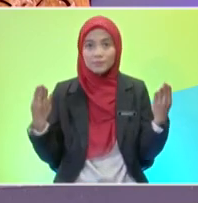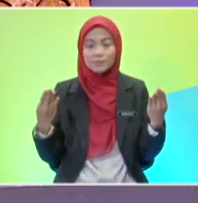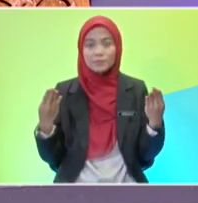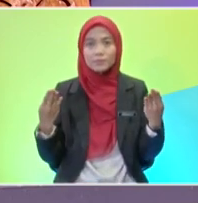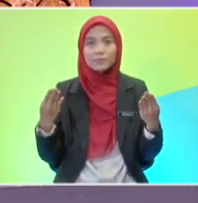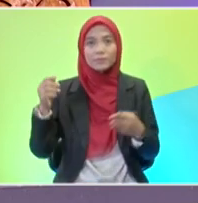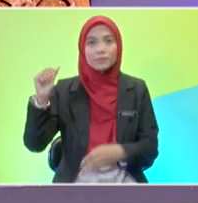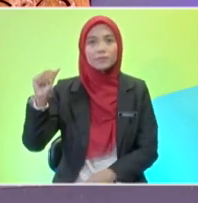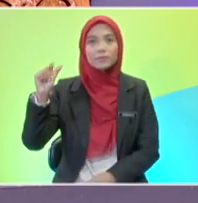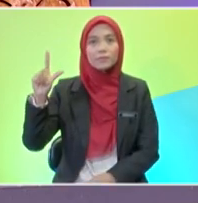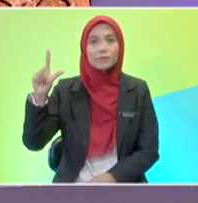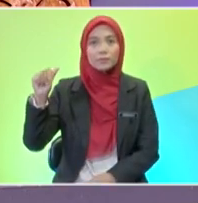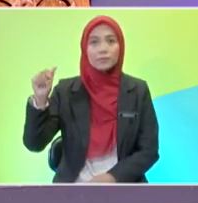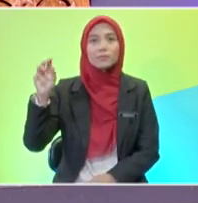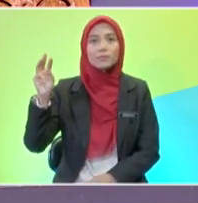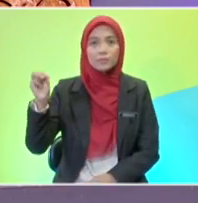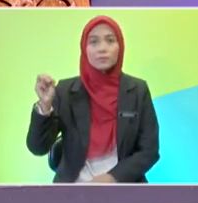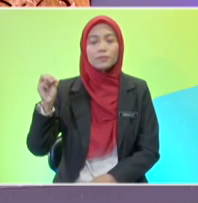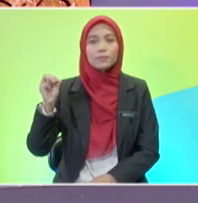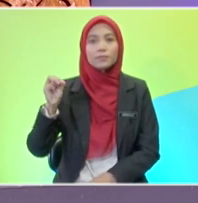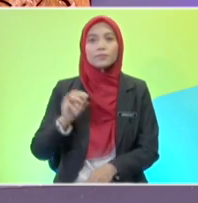nih contohnya macam